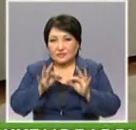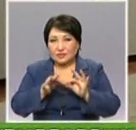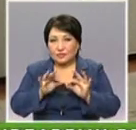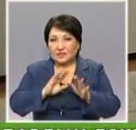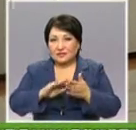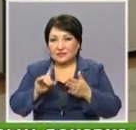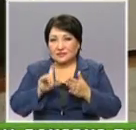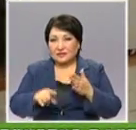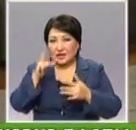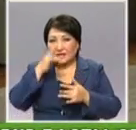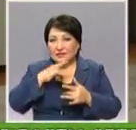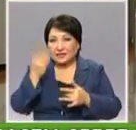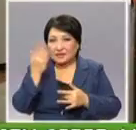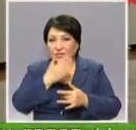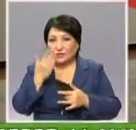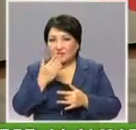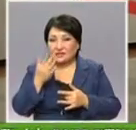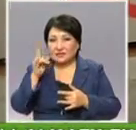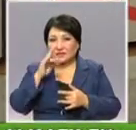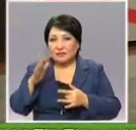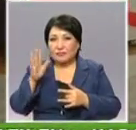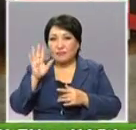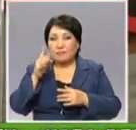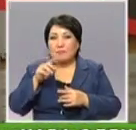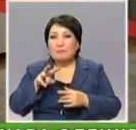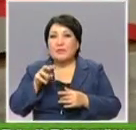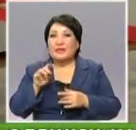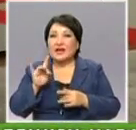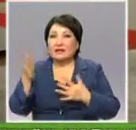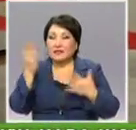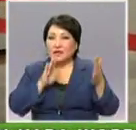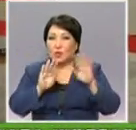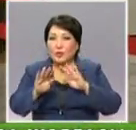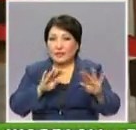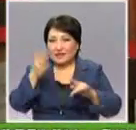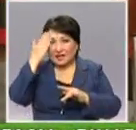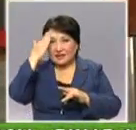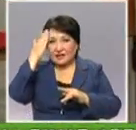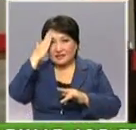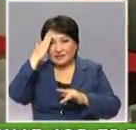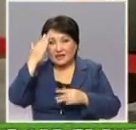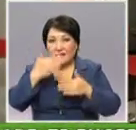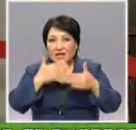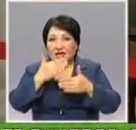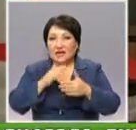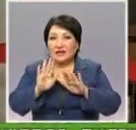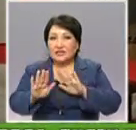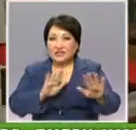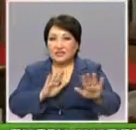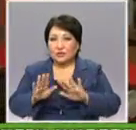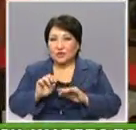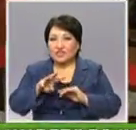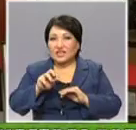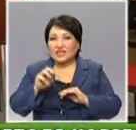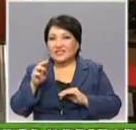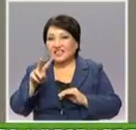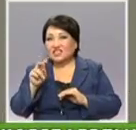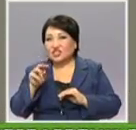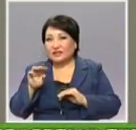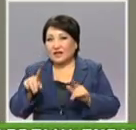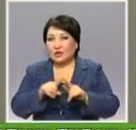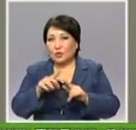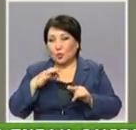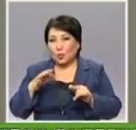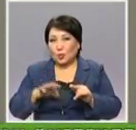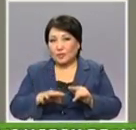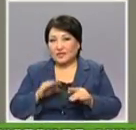Қазақ киносының саңлағы атты мемориалдық көрме халық еркесі, талантты режиссер Шәкен Кенжетайұлының ғұмырына қатысты естеліктермен қайта толықты.